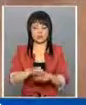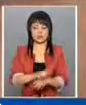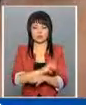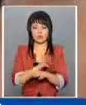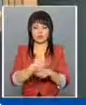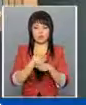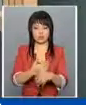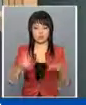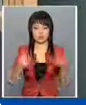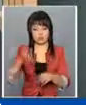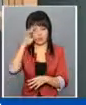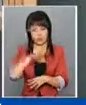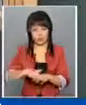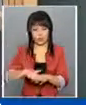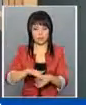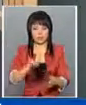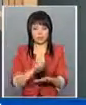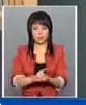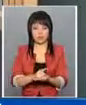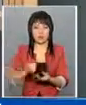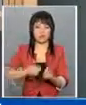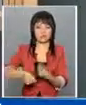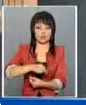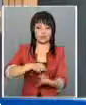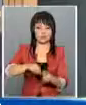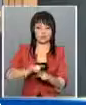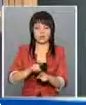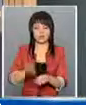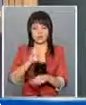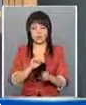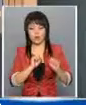жасау. Елдің бизнесмендерінің мүддесін